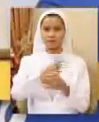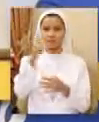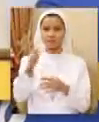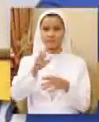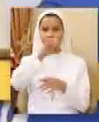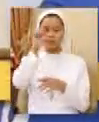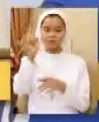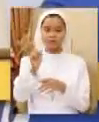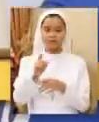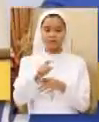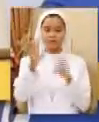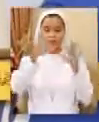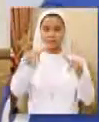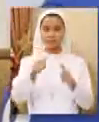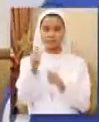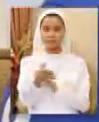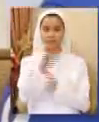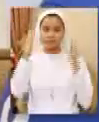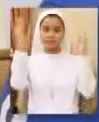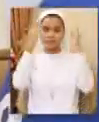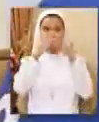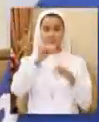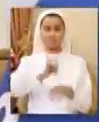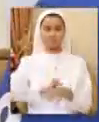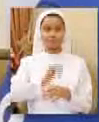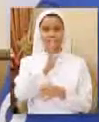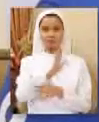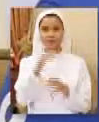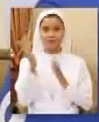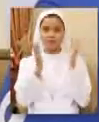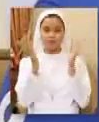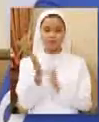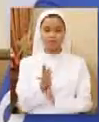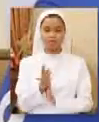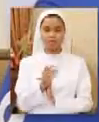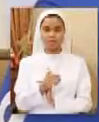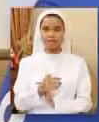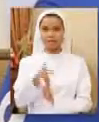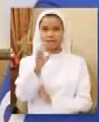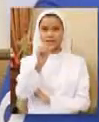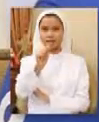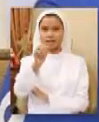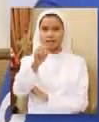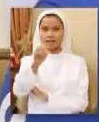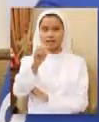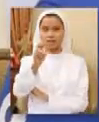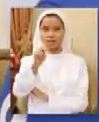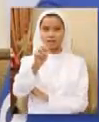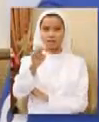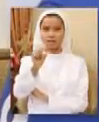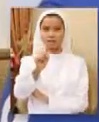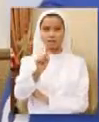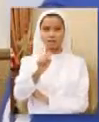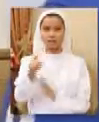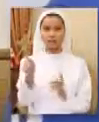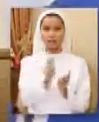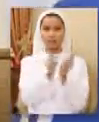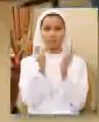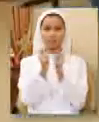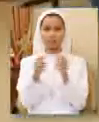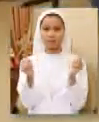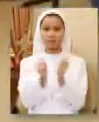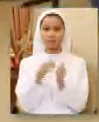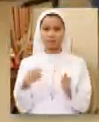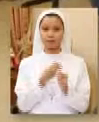amigos, sa indong lingkod, Adonis Aguilar Jr. As permi, kaiba na po niya ito ang sa tuyang ginagalangan ng Arsobispo, si Bishop